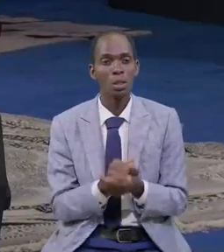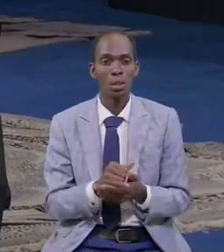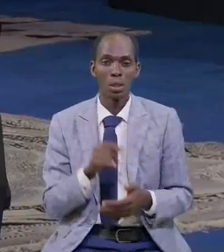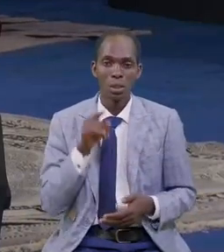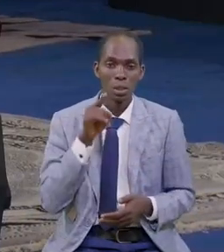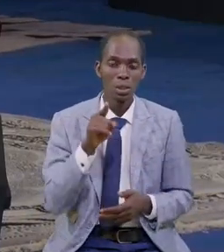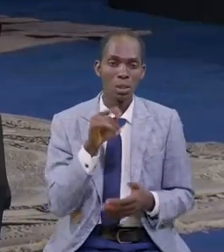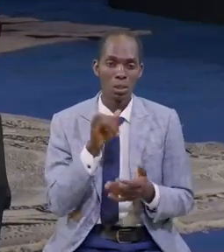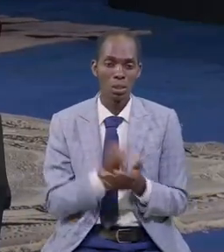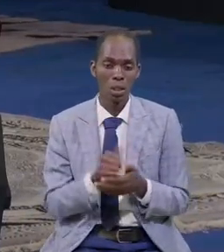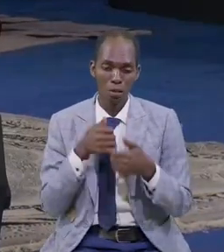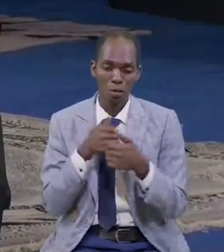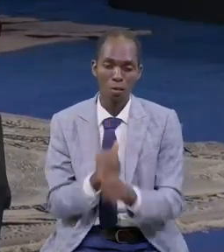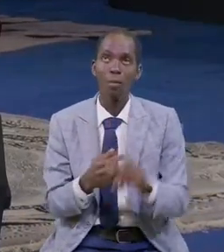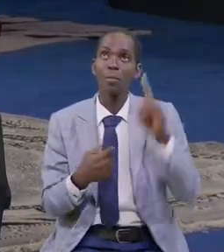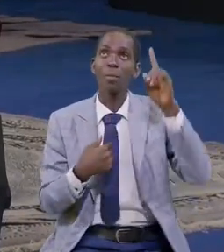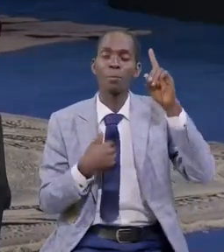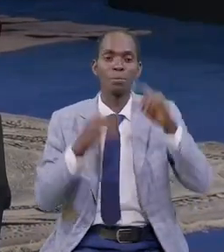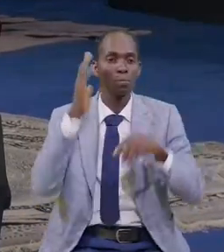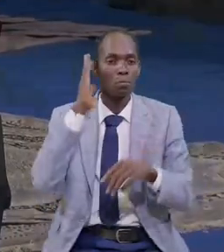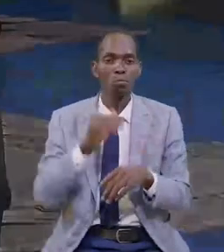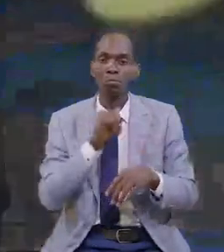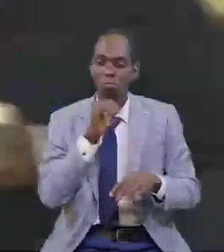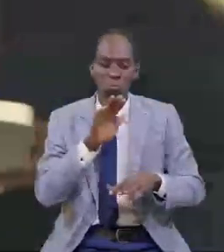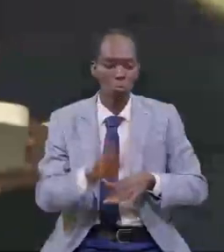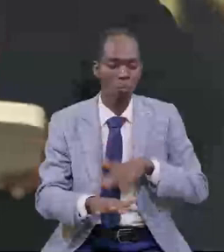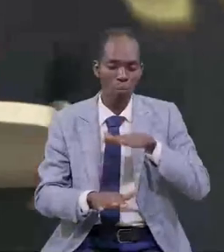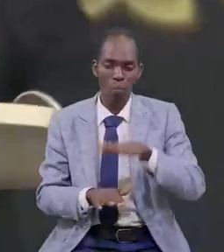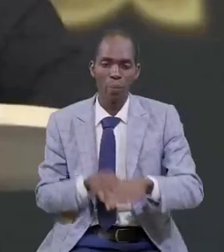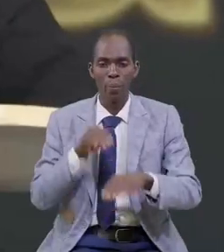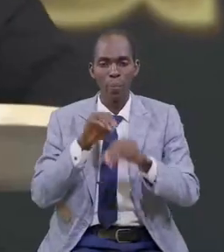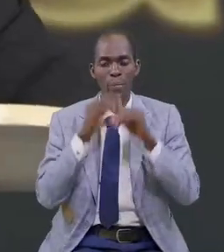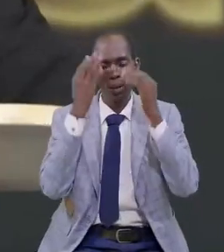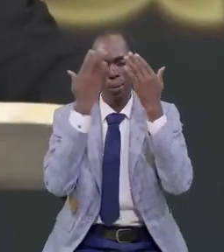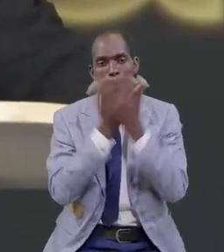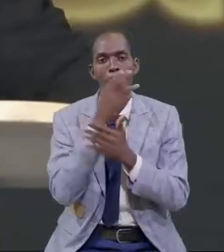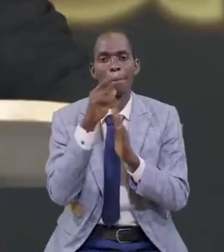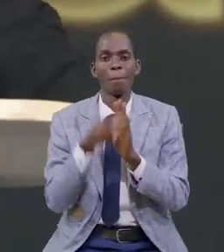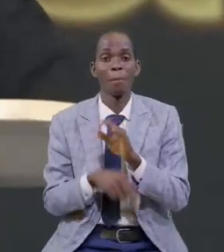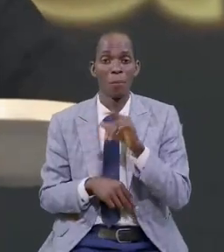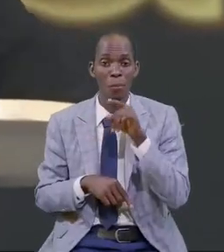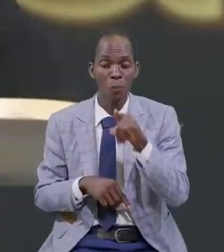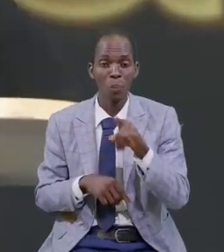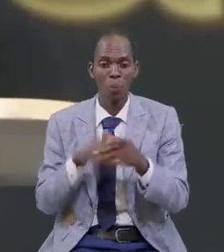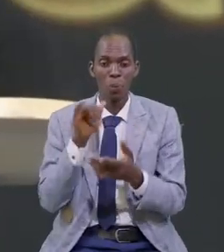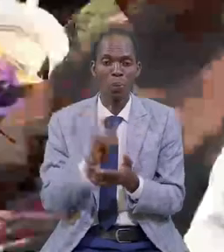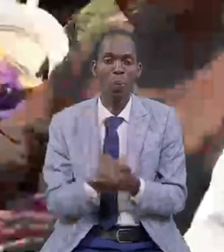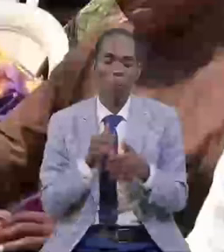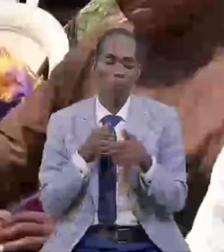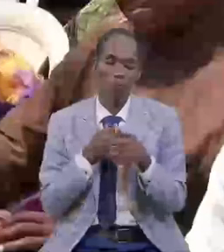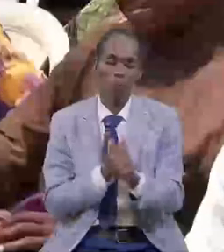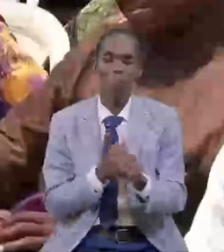que celui qui me suit ne marchera pas dans les ténèbres celui celle qui